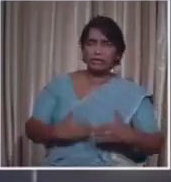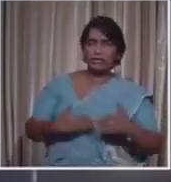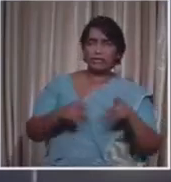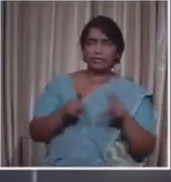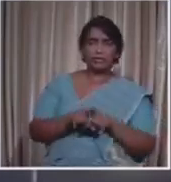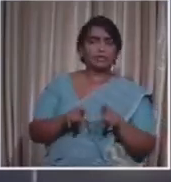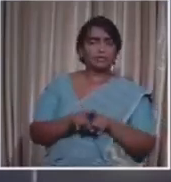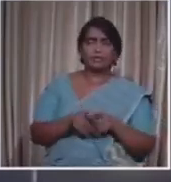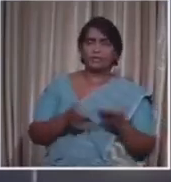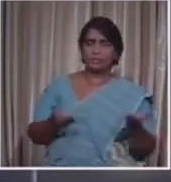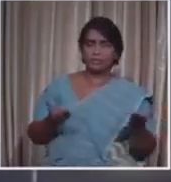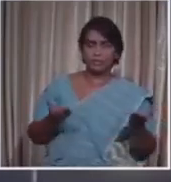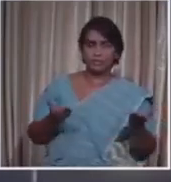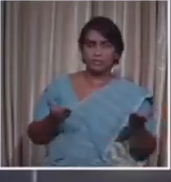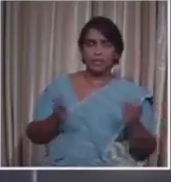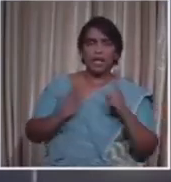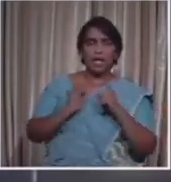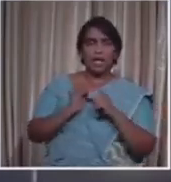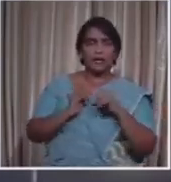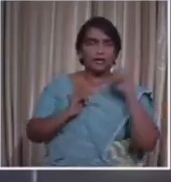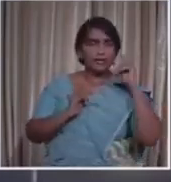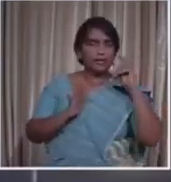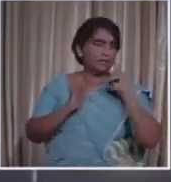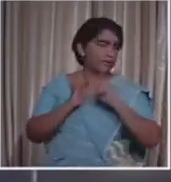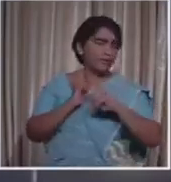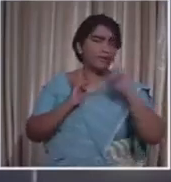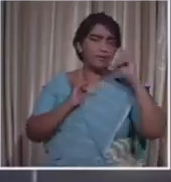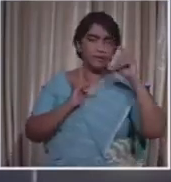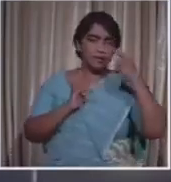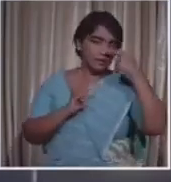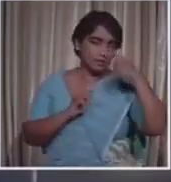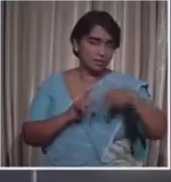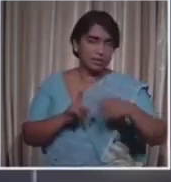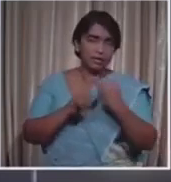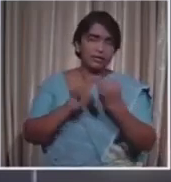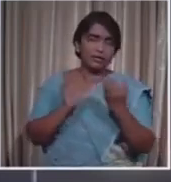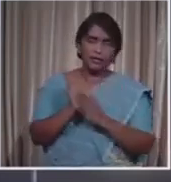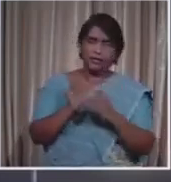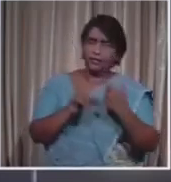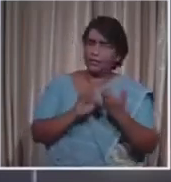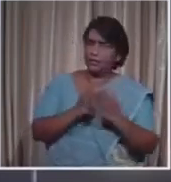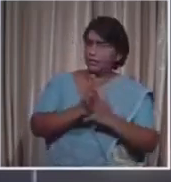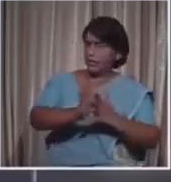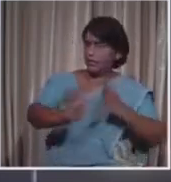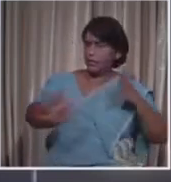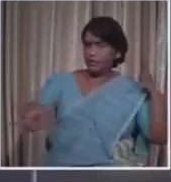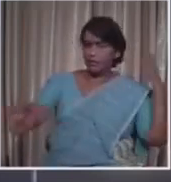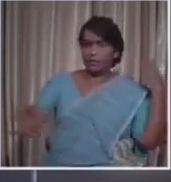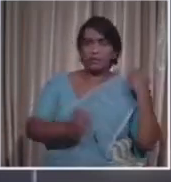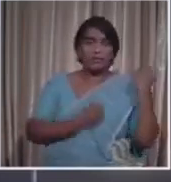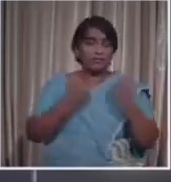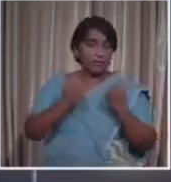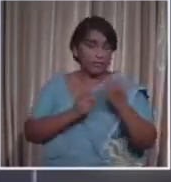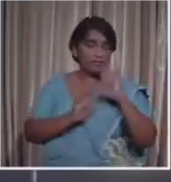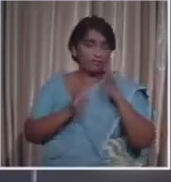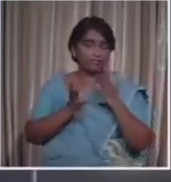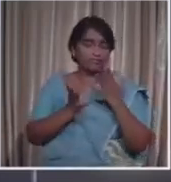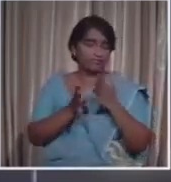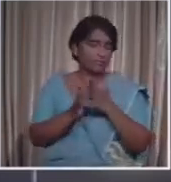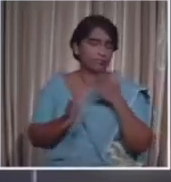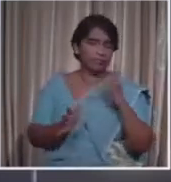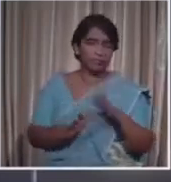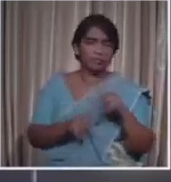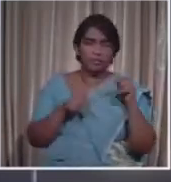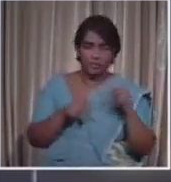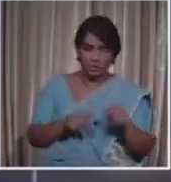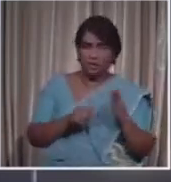තියෙන්නේ. IOC පෙට්‍රල් ෂෙඩ් ගාව කිලෝමීටර් ගණන් දිග පෝලිං වාහන පෝලිං ඇති වෙලා තියෙන්නේ. මේ